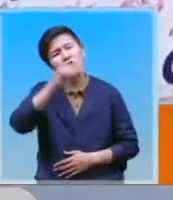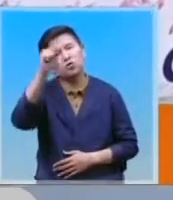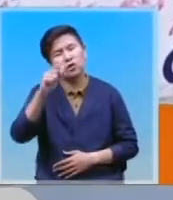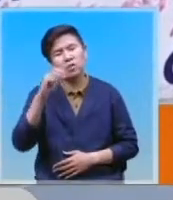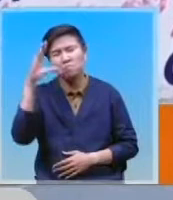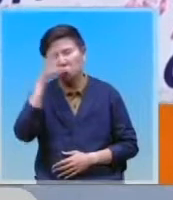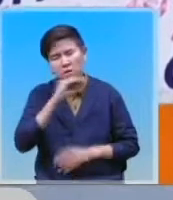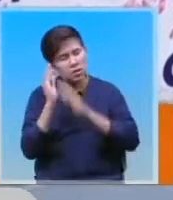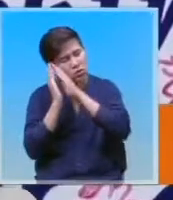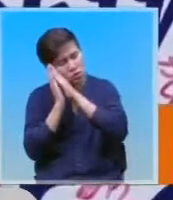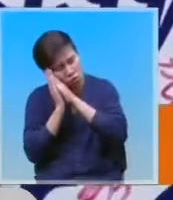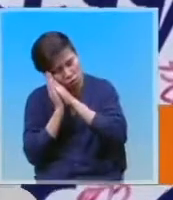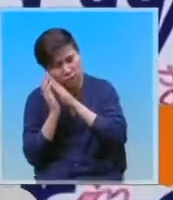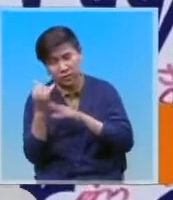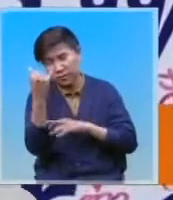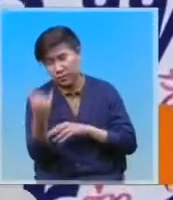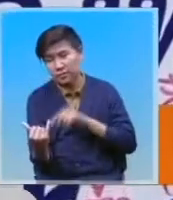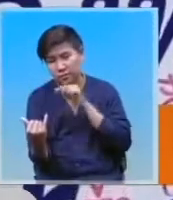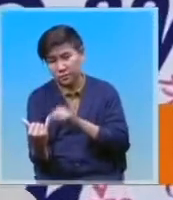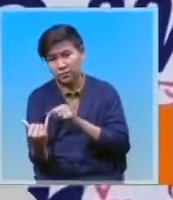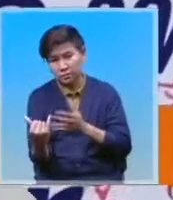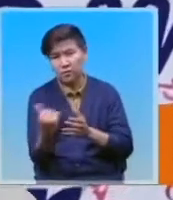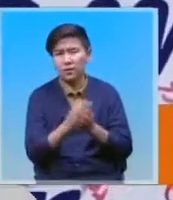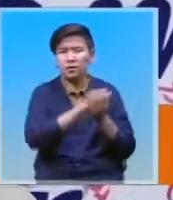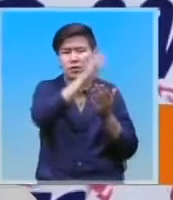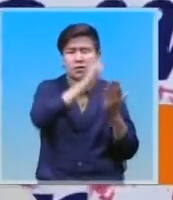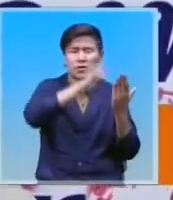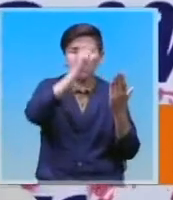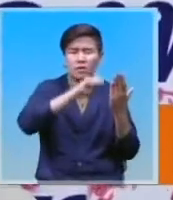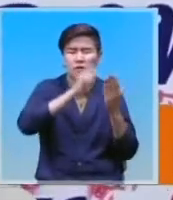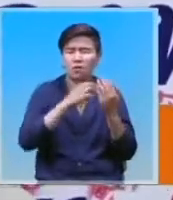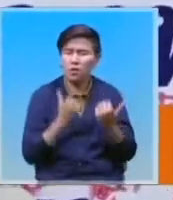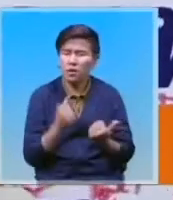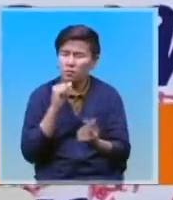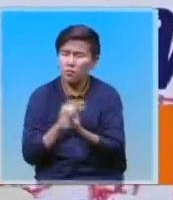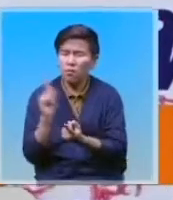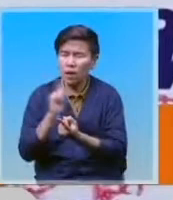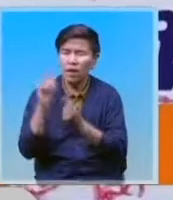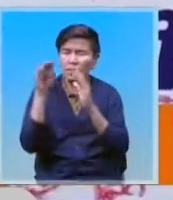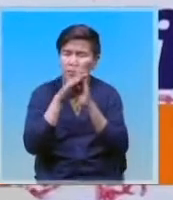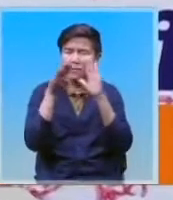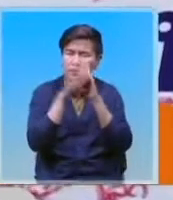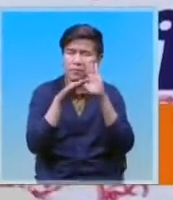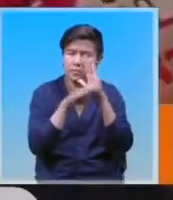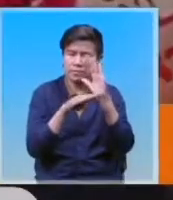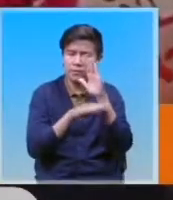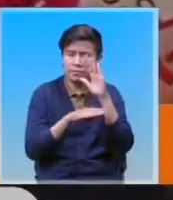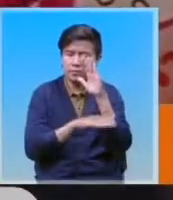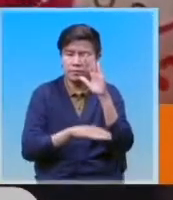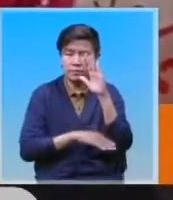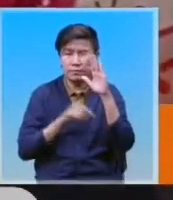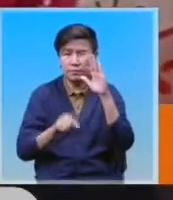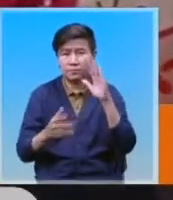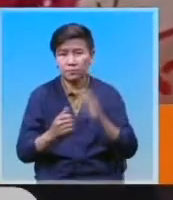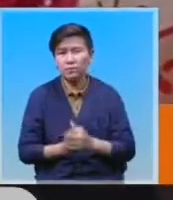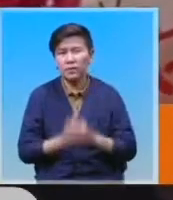ที่ป้ายรถเมย์ทั้งนี้เขาจะขีดเขียนไปเรื่อยๆเหมือนเล่าเรื่องราวว่าวันนี้เนี่ยไปเจออะไรมาบ้างแต่เขียนไม่ค่อยรู้เรื่องหรอกแต่ว่าเหมือนเป็น